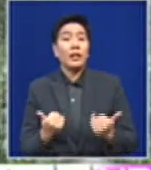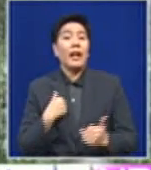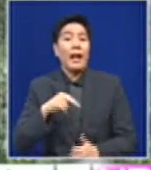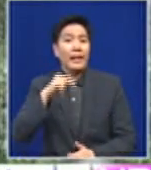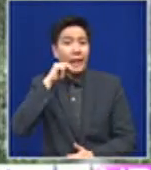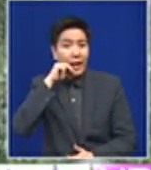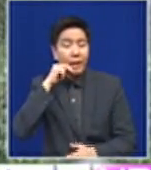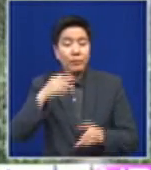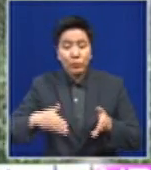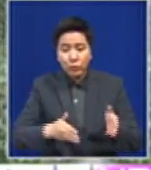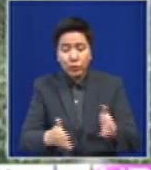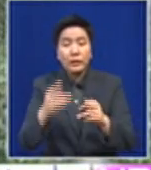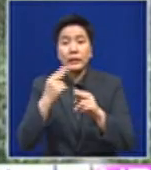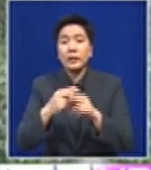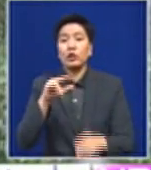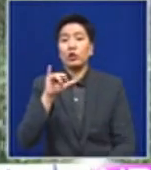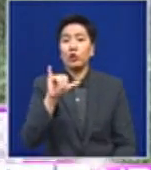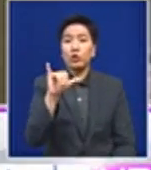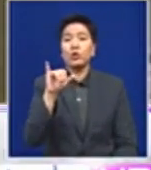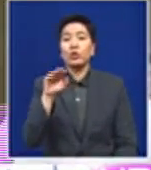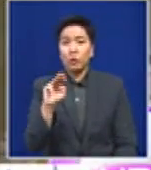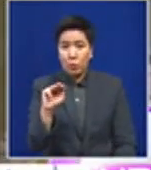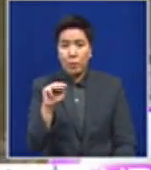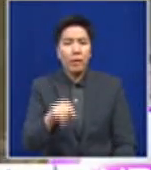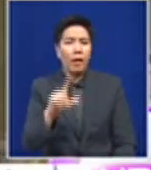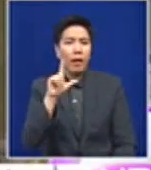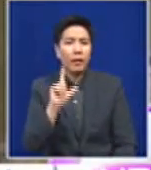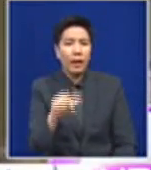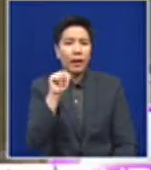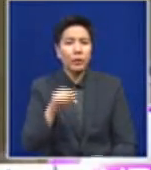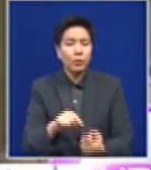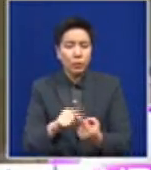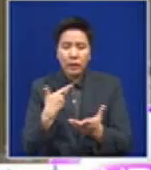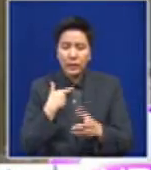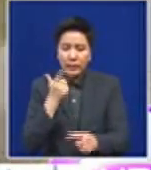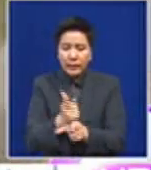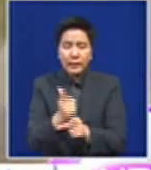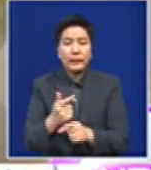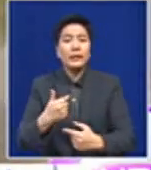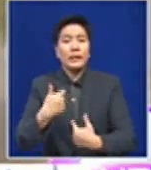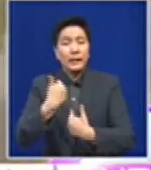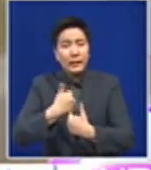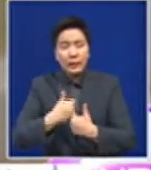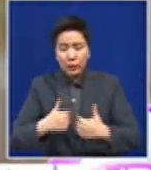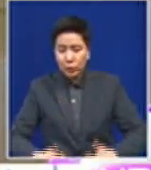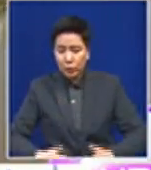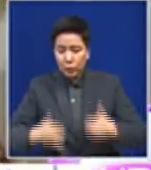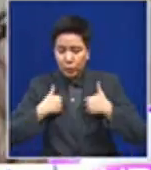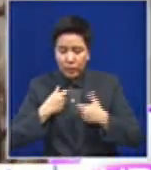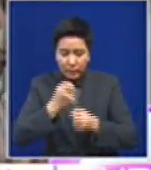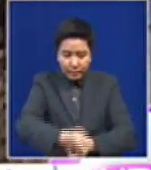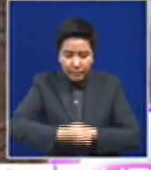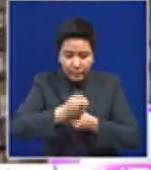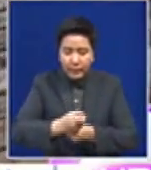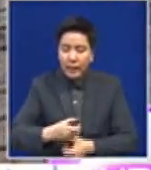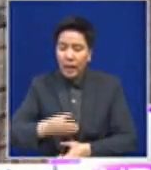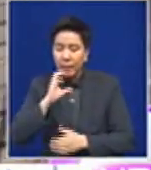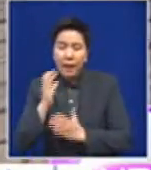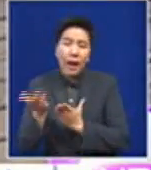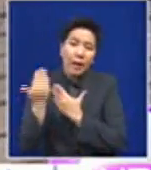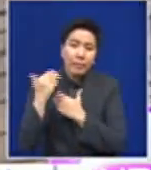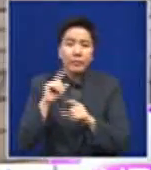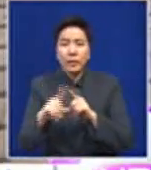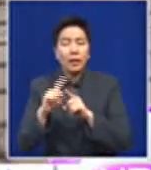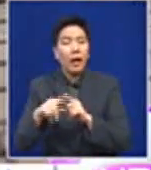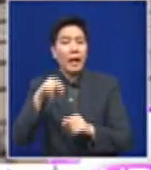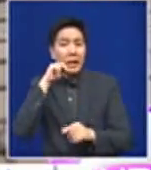ในแม่น้ำยมแม่น้ำสายหลักที่ประชาชนใช้หล่อเลี้ยงชีวิตตลอดจนการทำการเพาะปลูกซึ่งพบว่ามีปริม